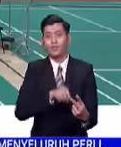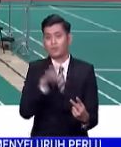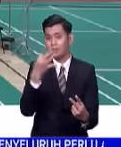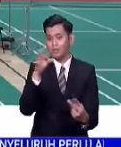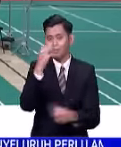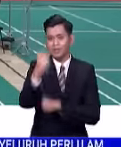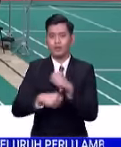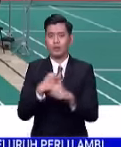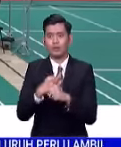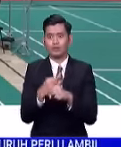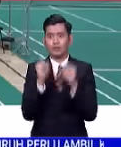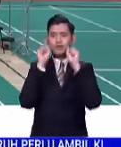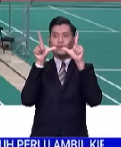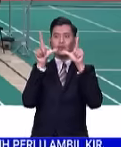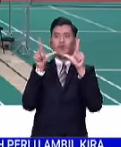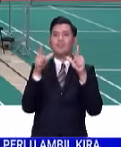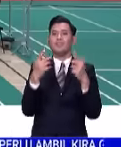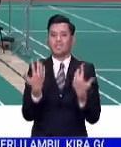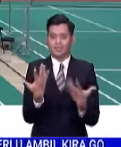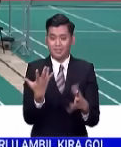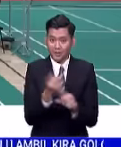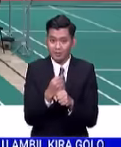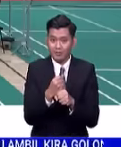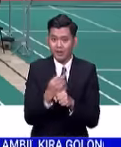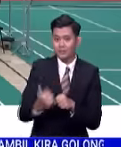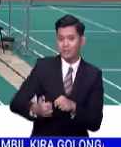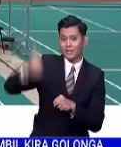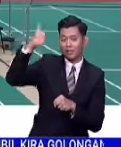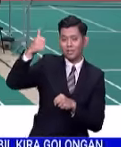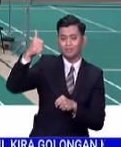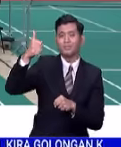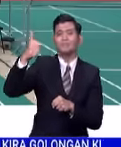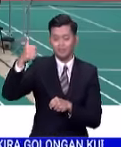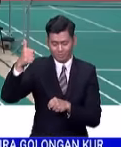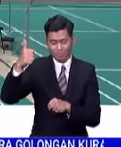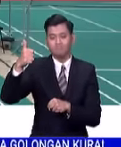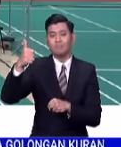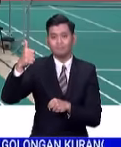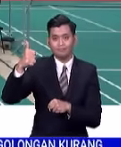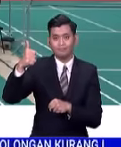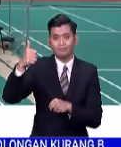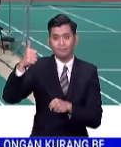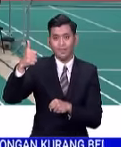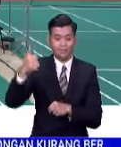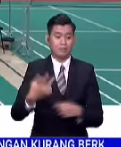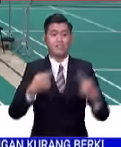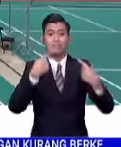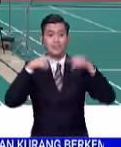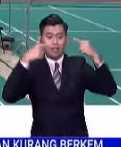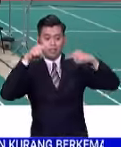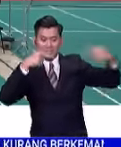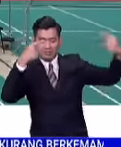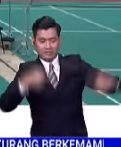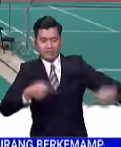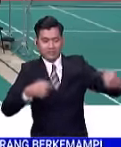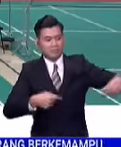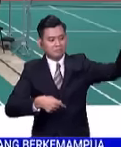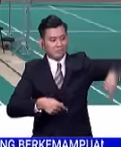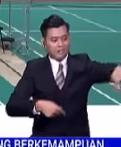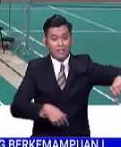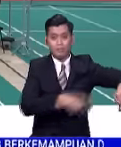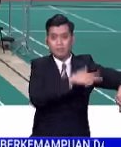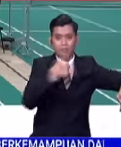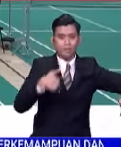itu berjaya mengejutkan pemain pilihan ketiga yang merupakan ranking dunia ke-133 Isabella Nielsen Mary Stephenson dari